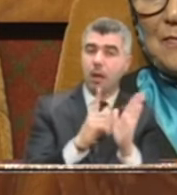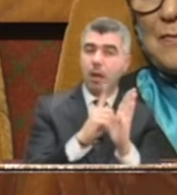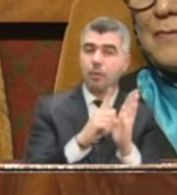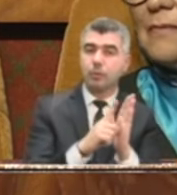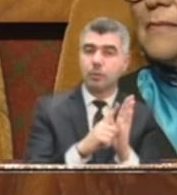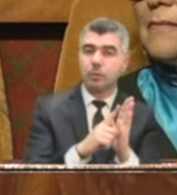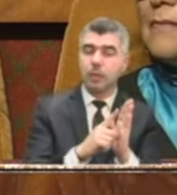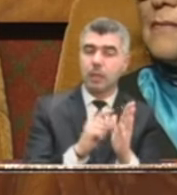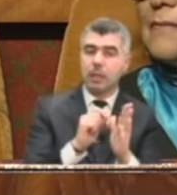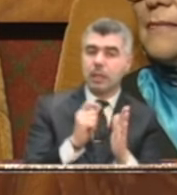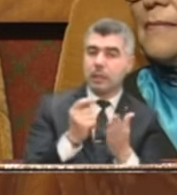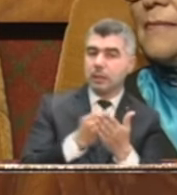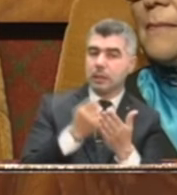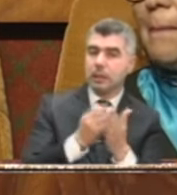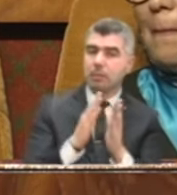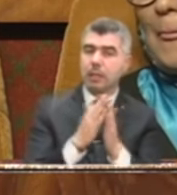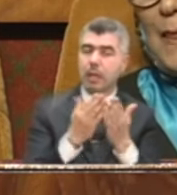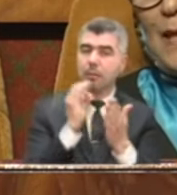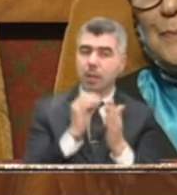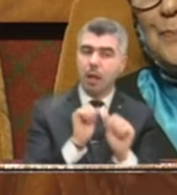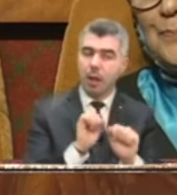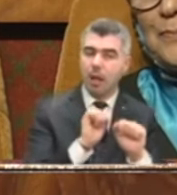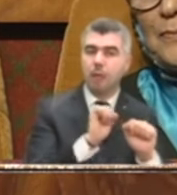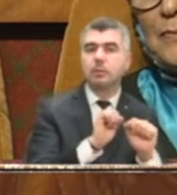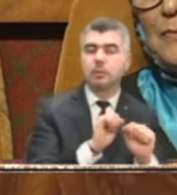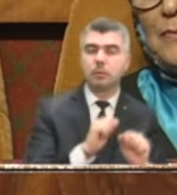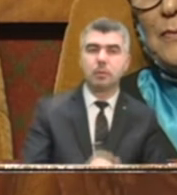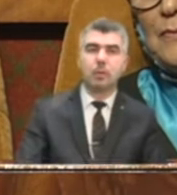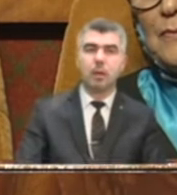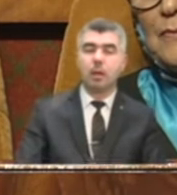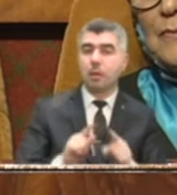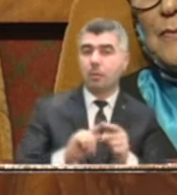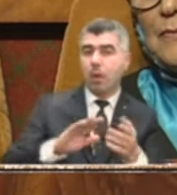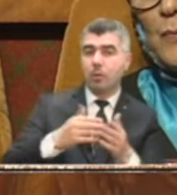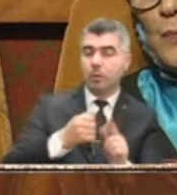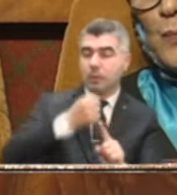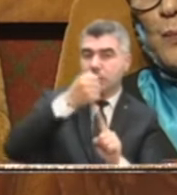الصناعه الابداعيه والثقافيه رغم الجهود الكبيره